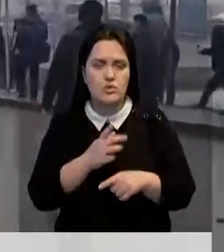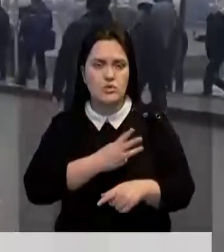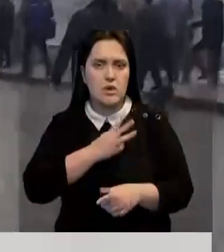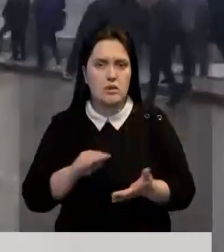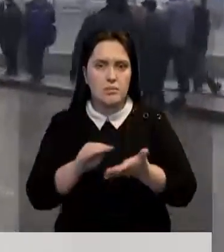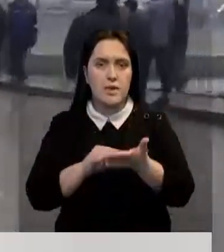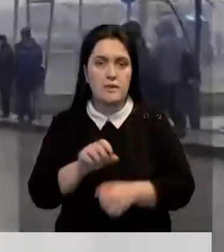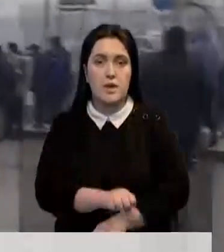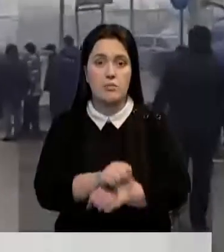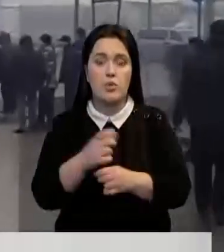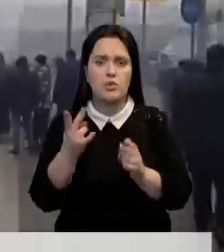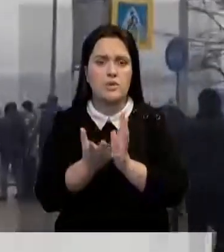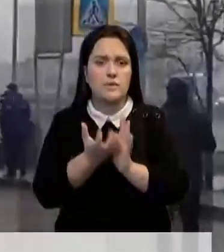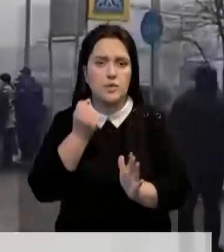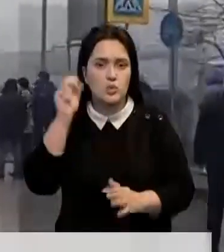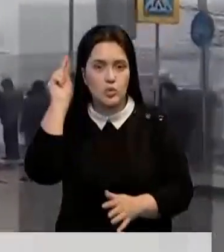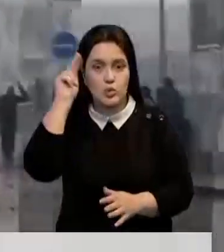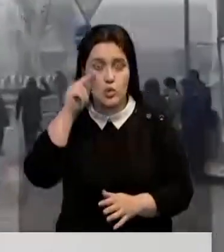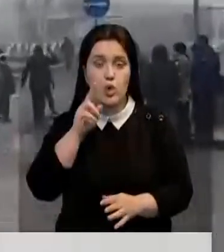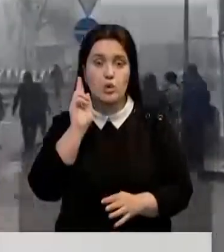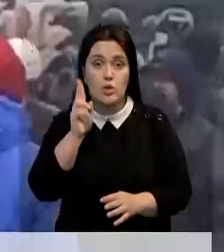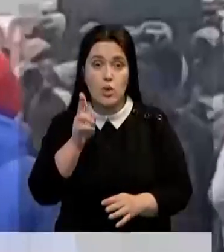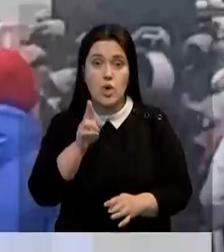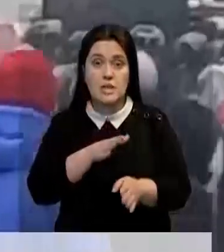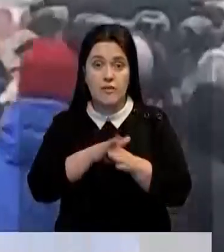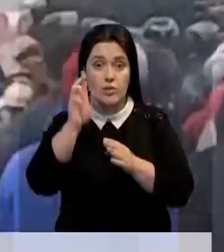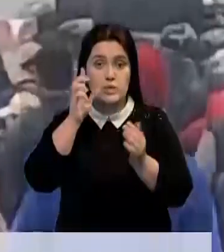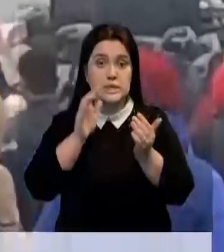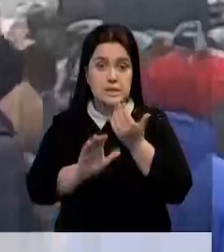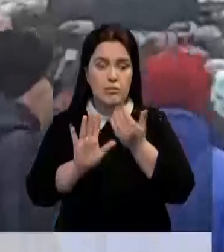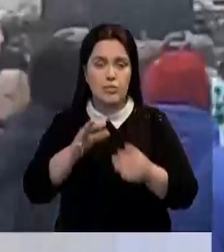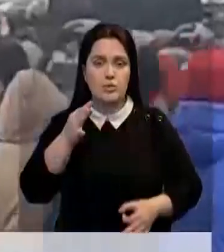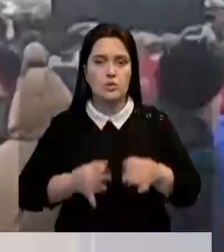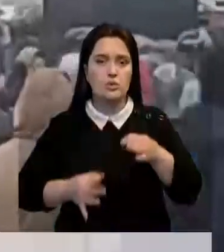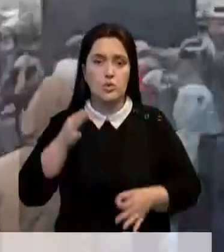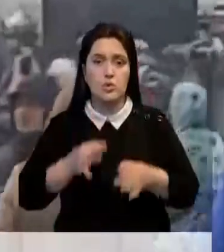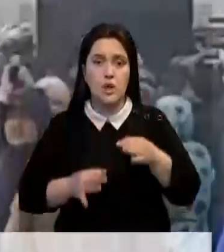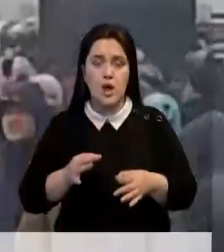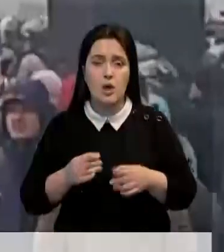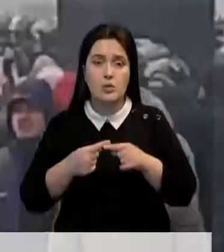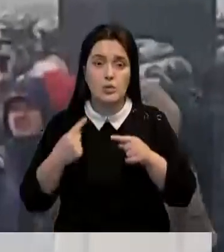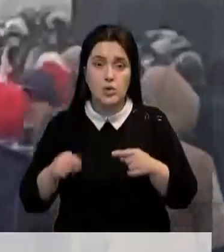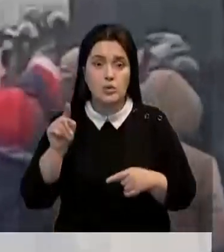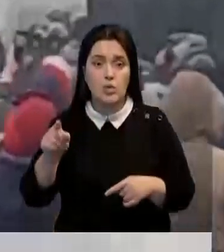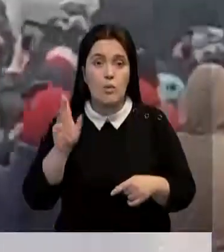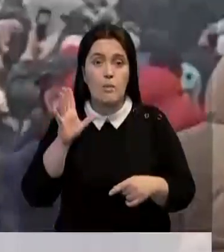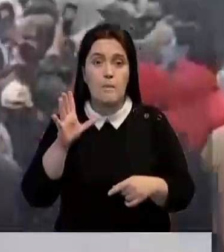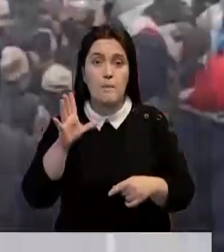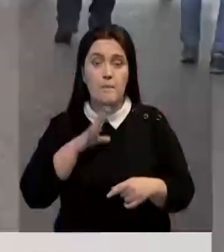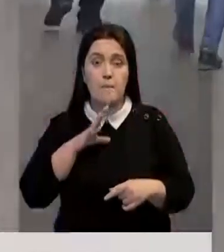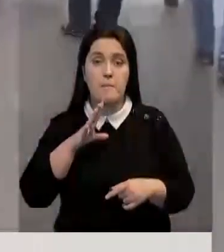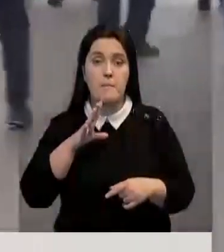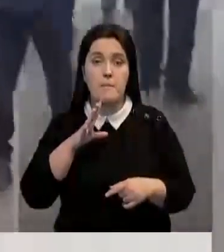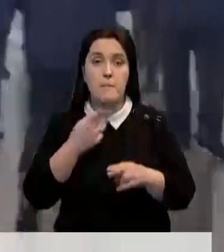этого». Нужно извлечь уроки. Те, кто совершил госизмену, скоро предстанут перед судом. В отношении других, тех, кто пошел на